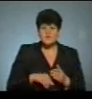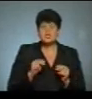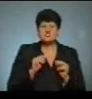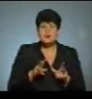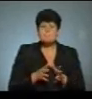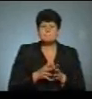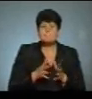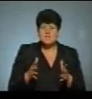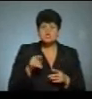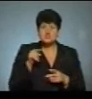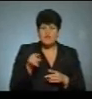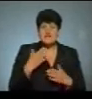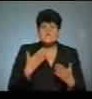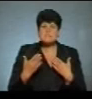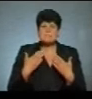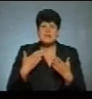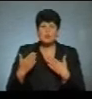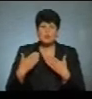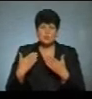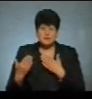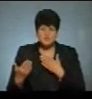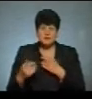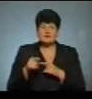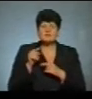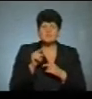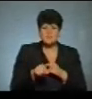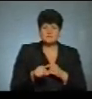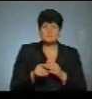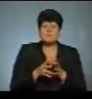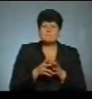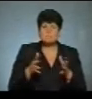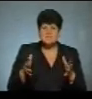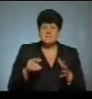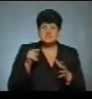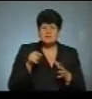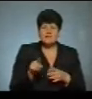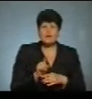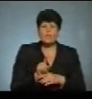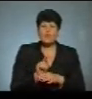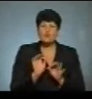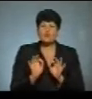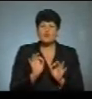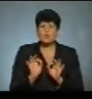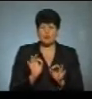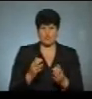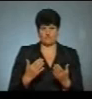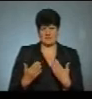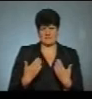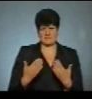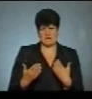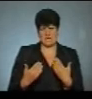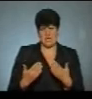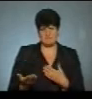ви спілкуєтеся, тим більше ви унормовуєте ці взаємини. Тому